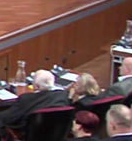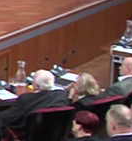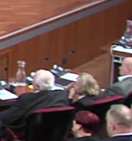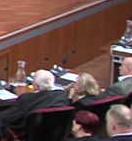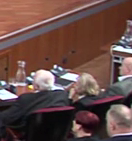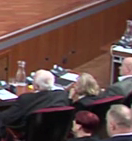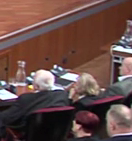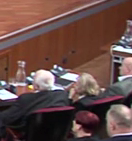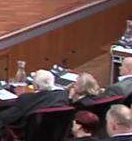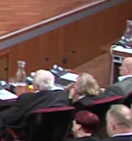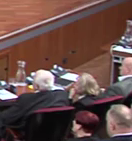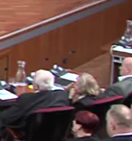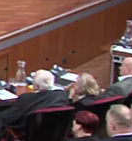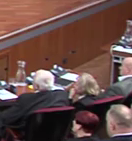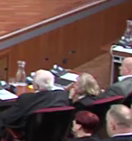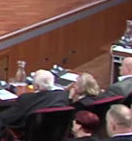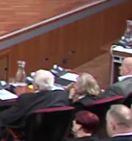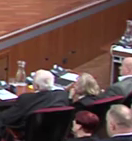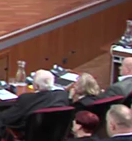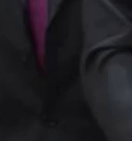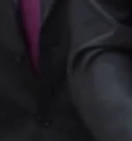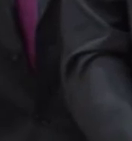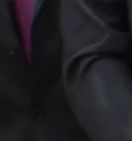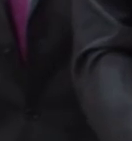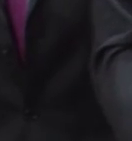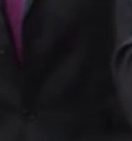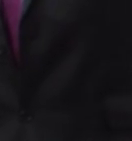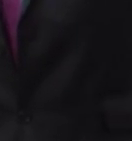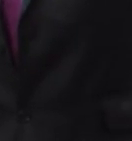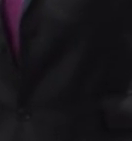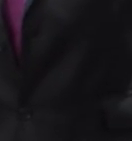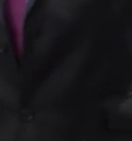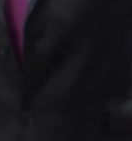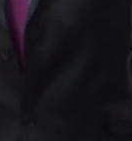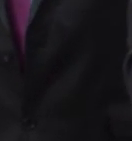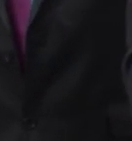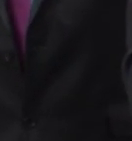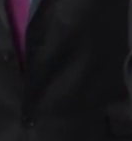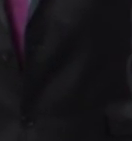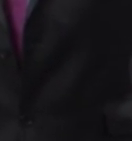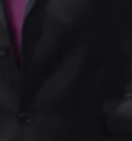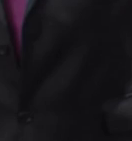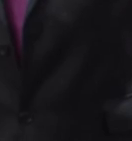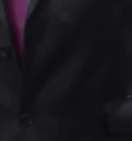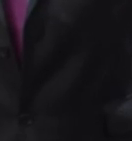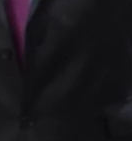ten wielki zaszczyt. 25 lat, wierzyć nam się nie chce,